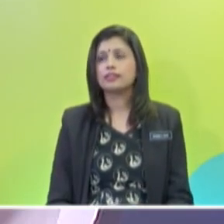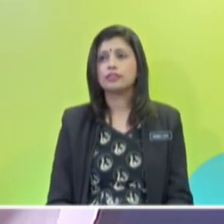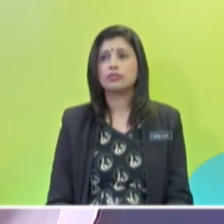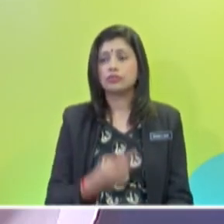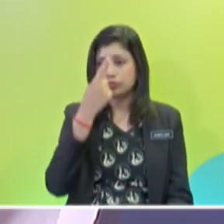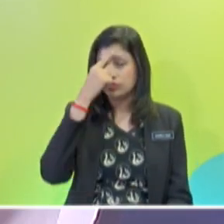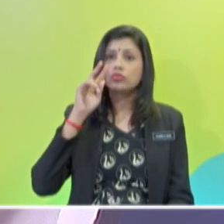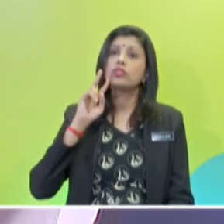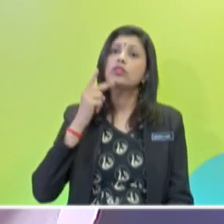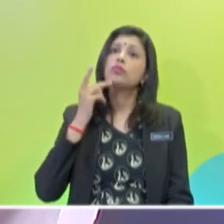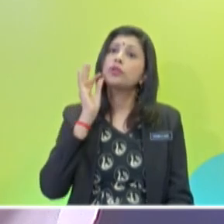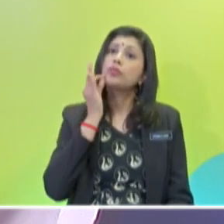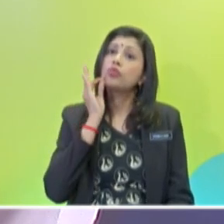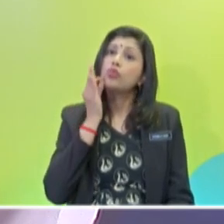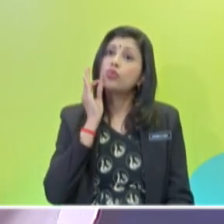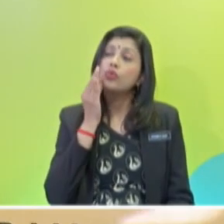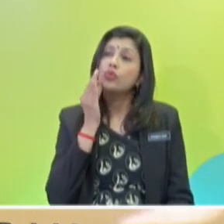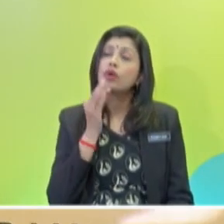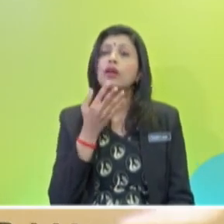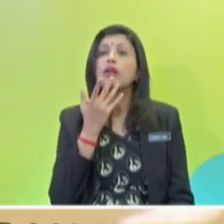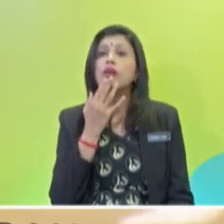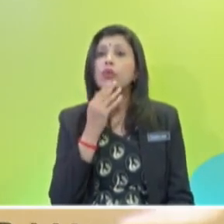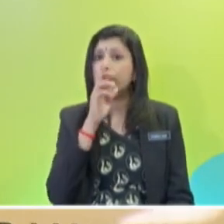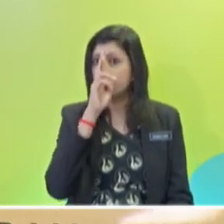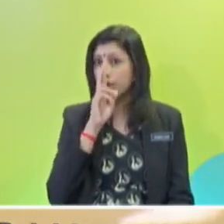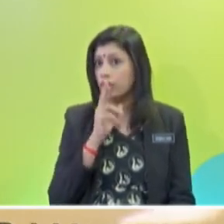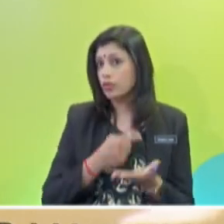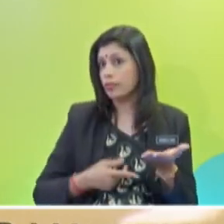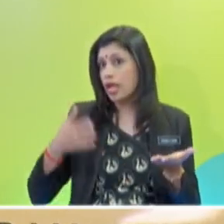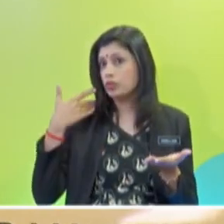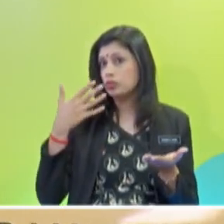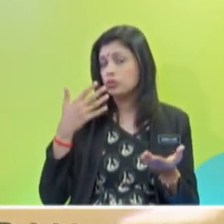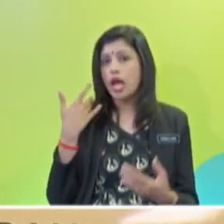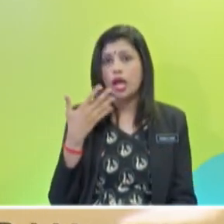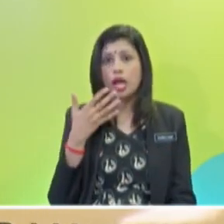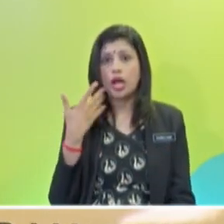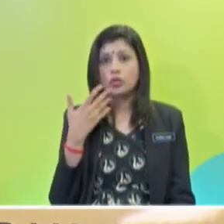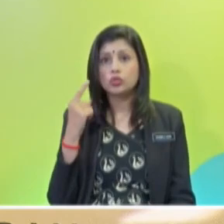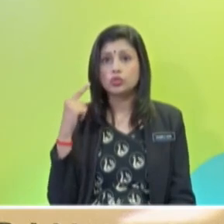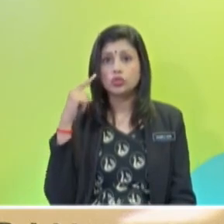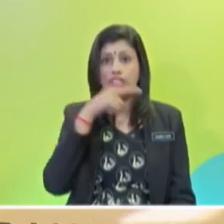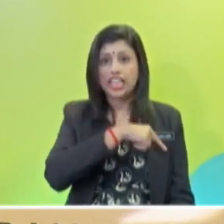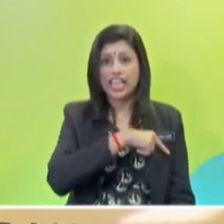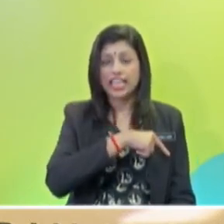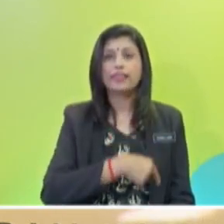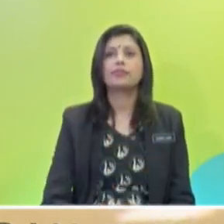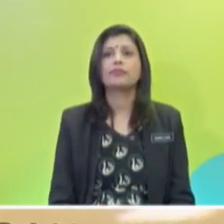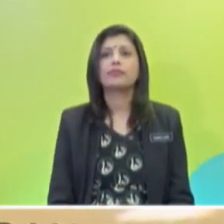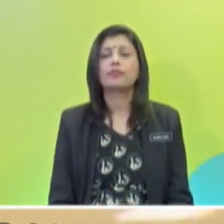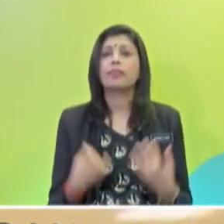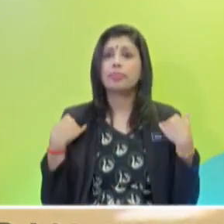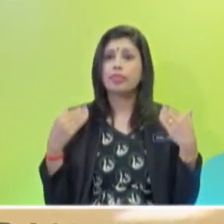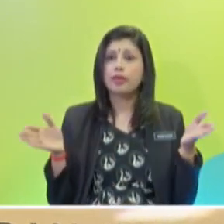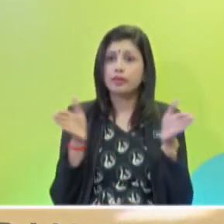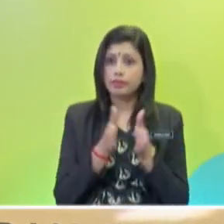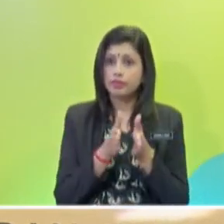pula. Yang pertama, warnanya merah itu. Ini cikgu pedas. Cili pedas, cikgu. Cili. Ada yang kecil,